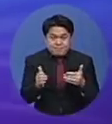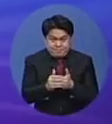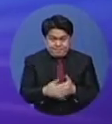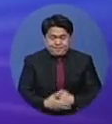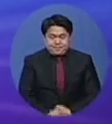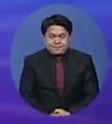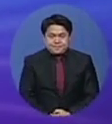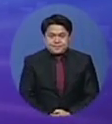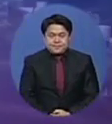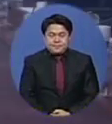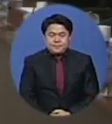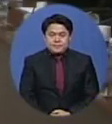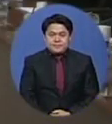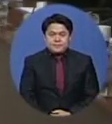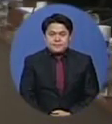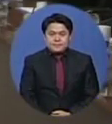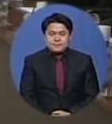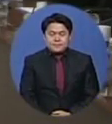열었습니다.